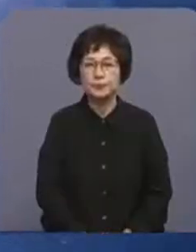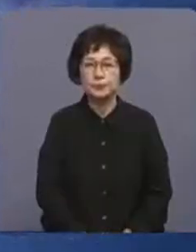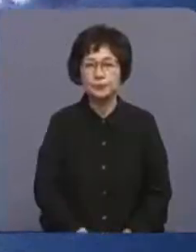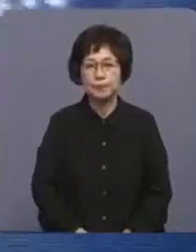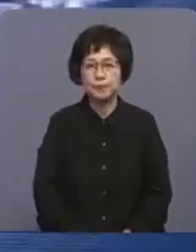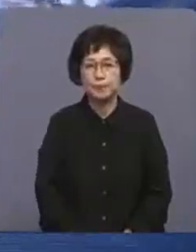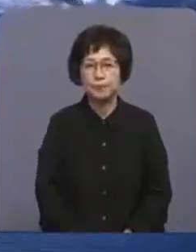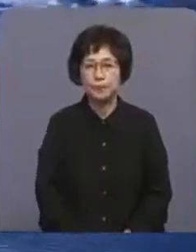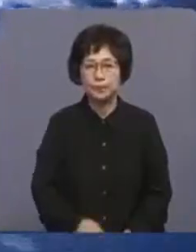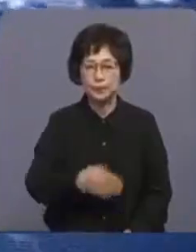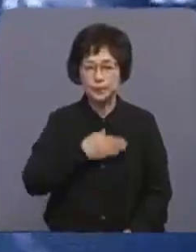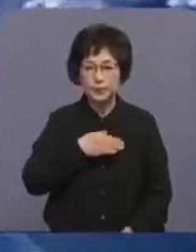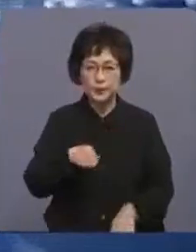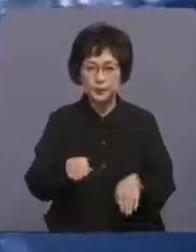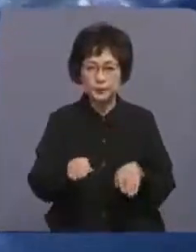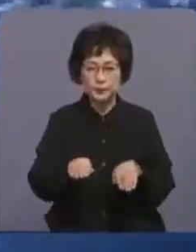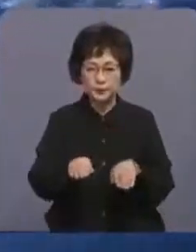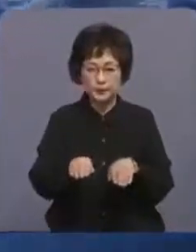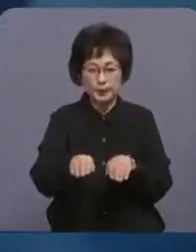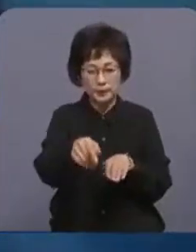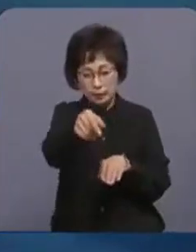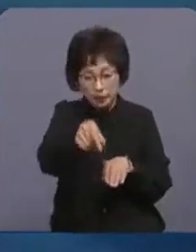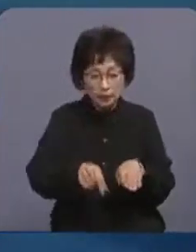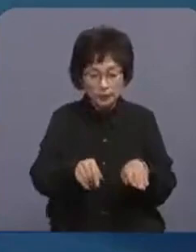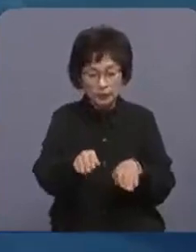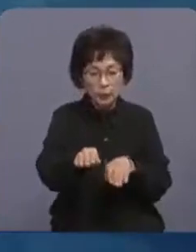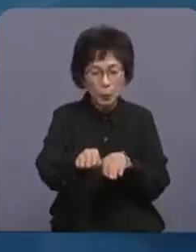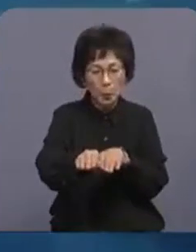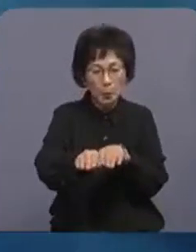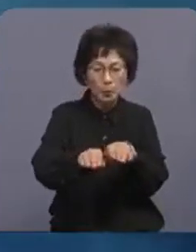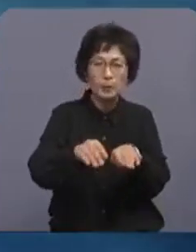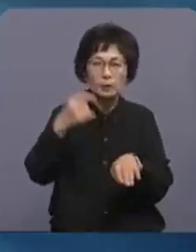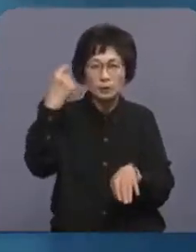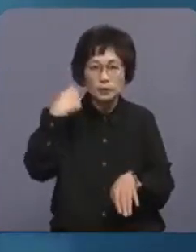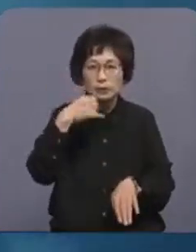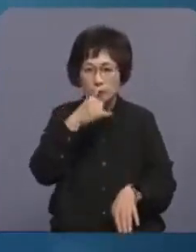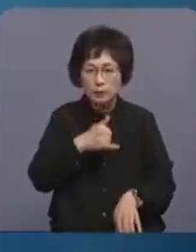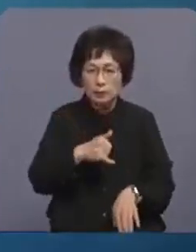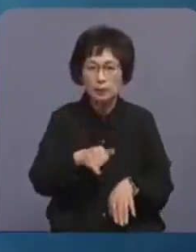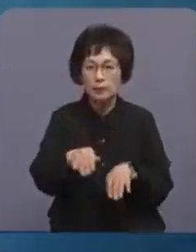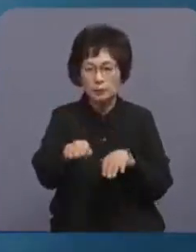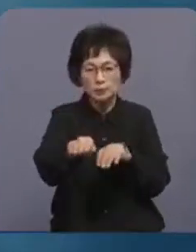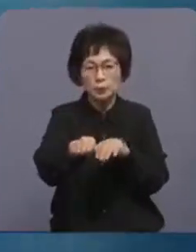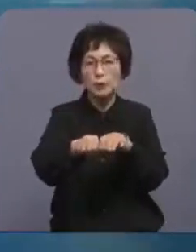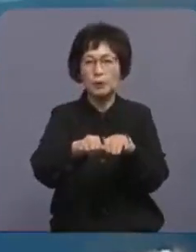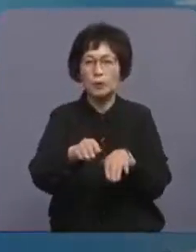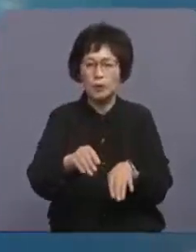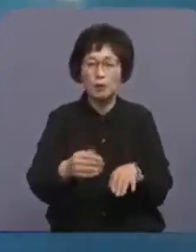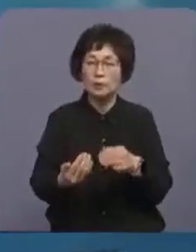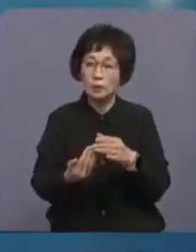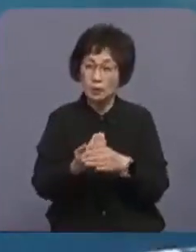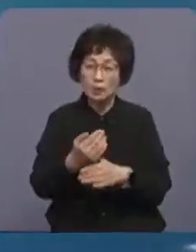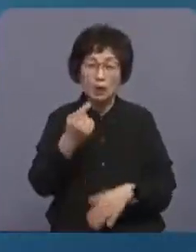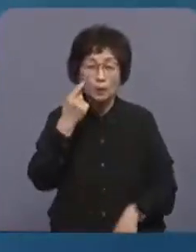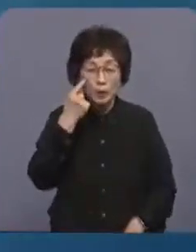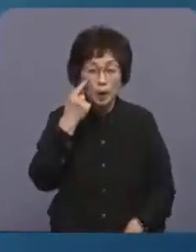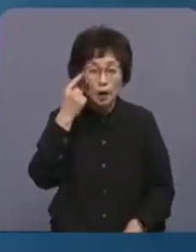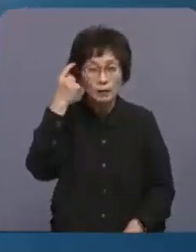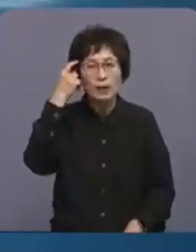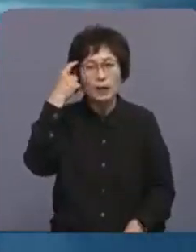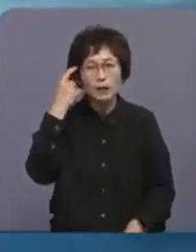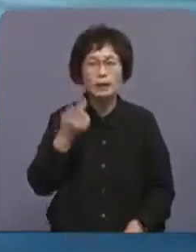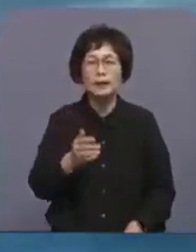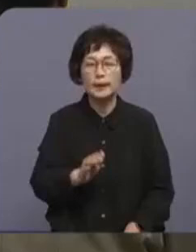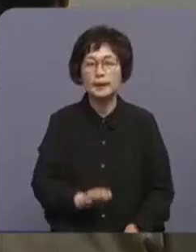이제 차선을 아마 조금 몰던지 이래서 접촉사고가 일어났는가 보다 이래